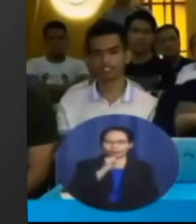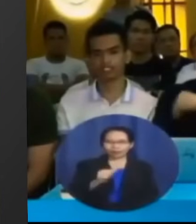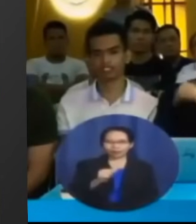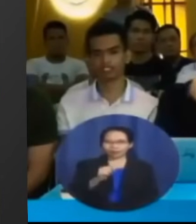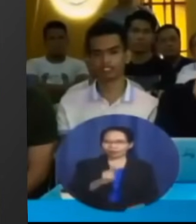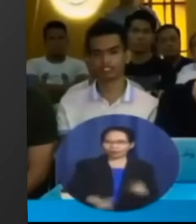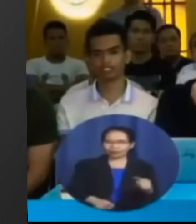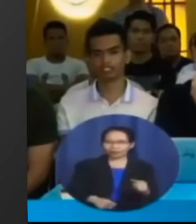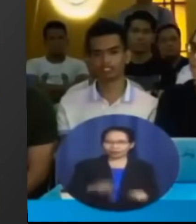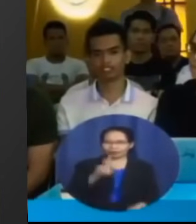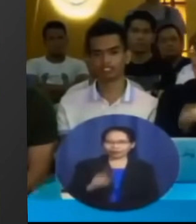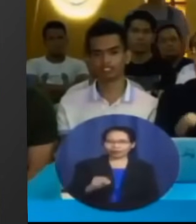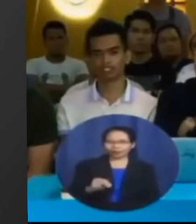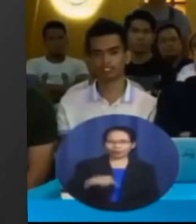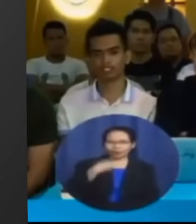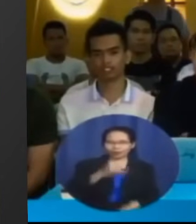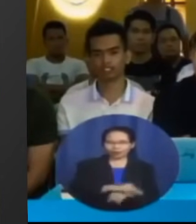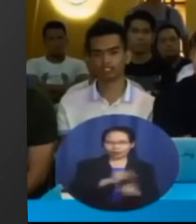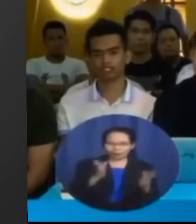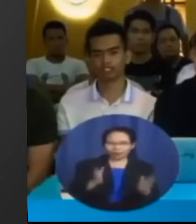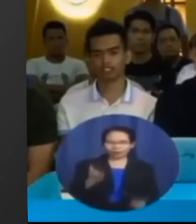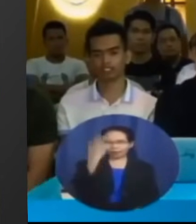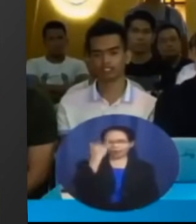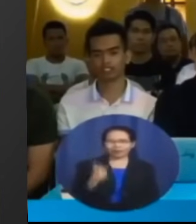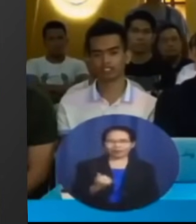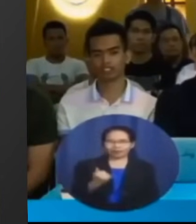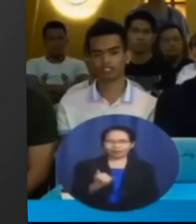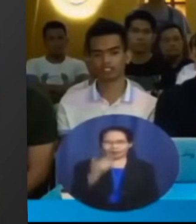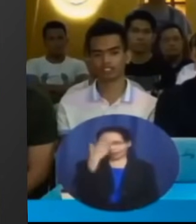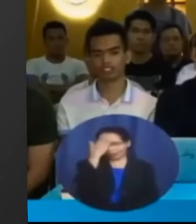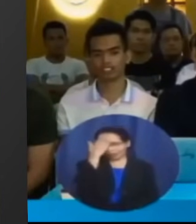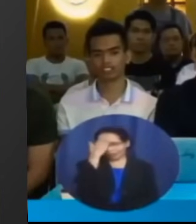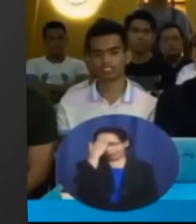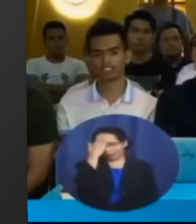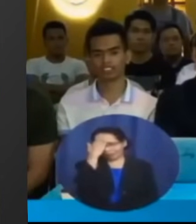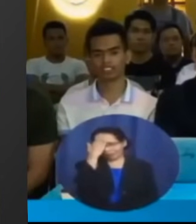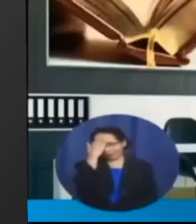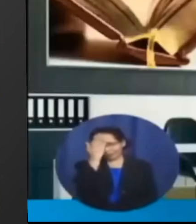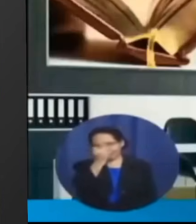Hindi pwede ron, sabi na unong ministro. Bakit? Mahahalata.